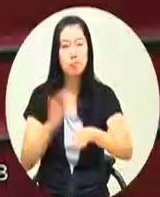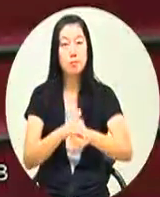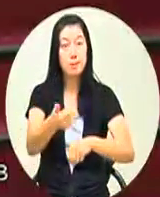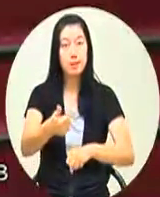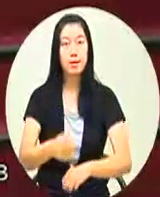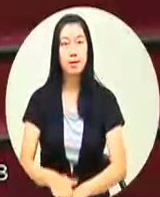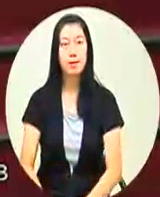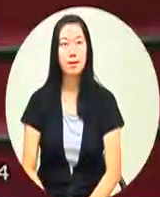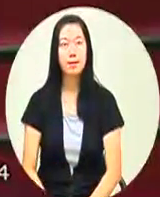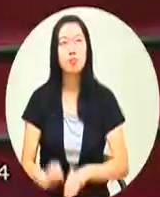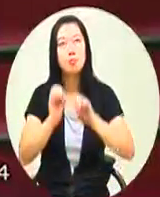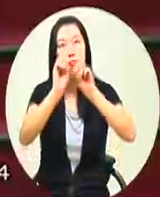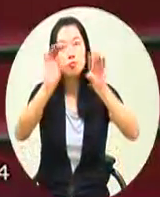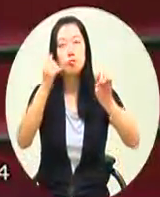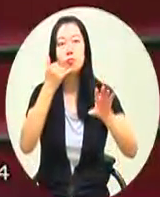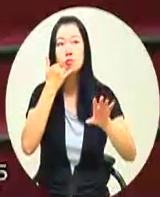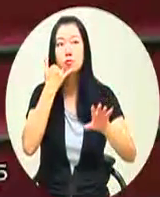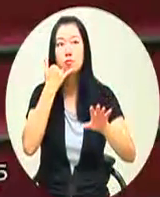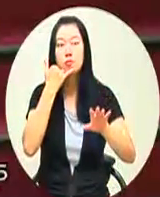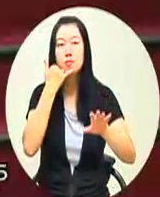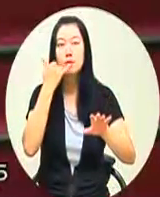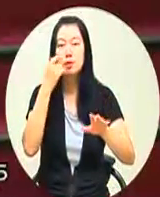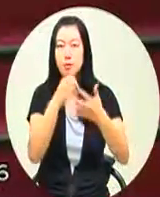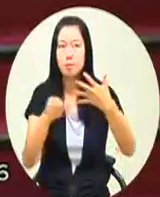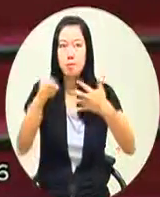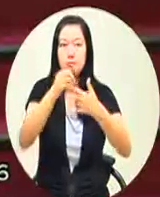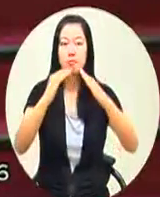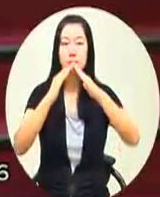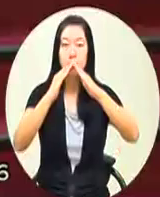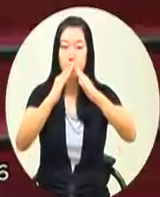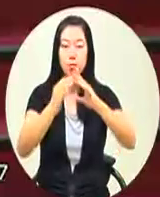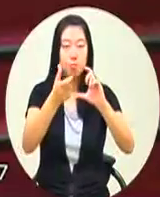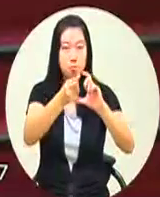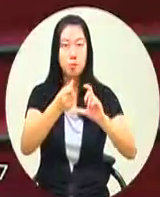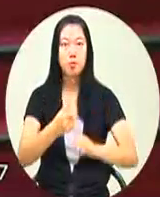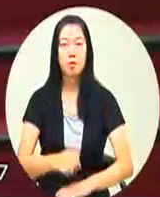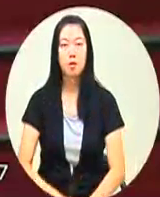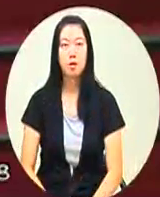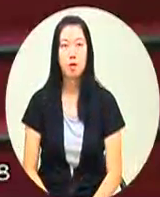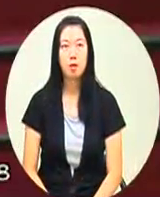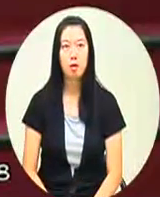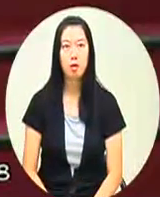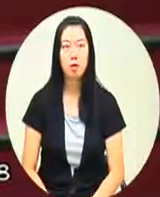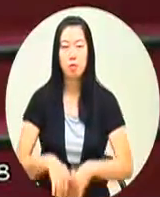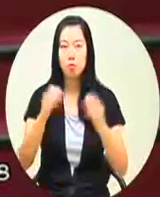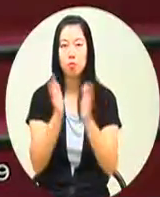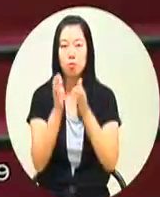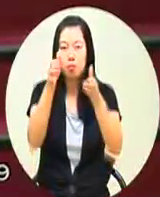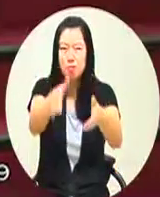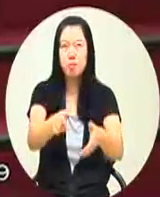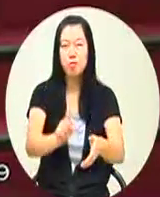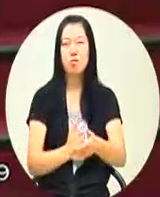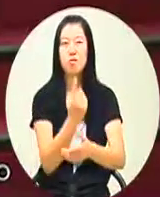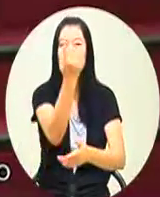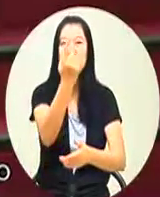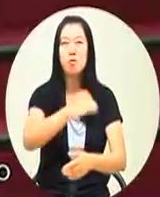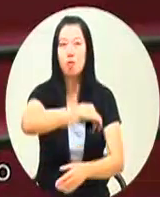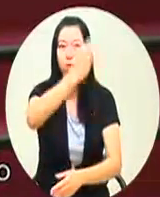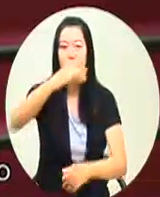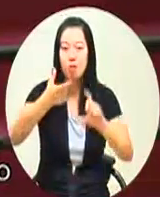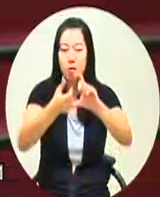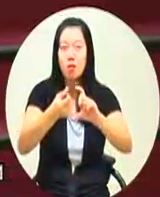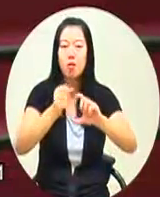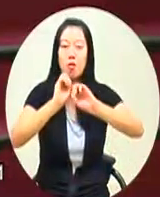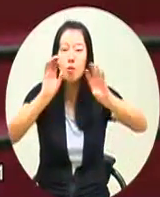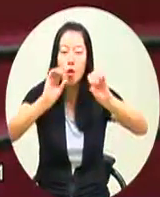行销一定要拉到市区啊，行销啊不能困在山里行销。